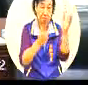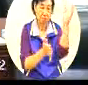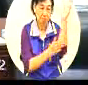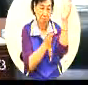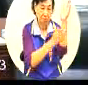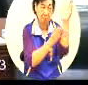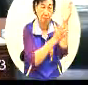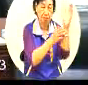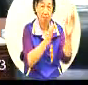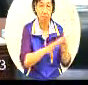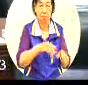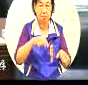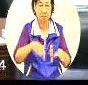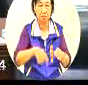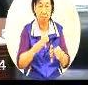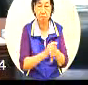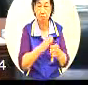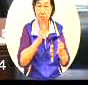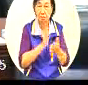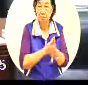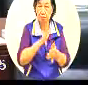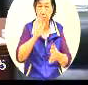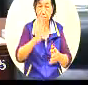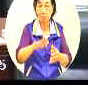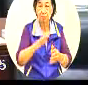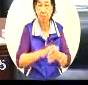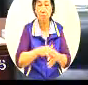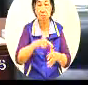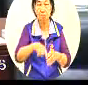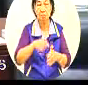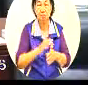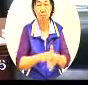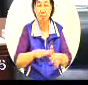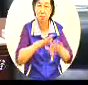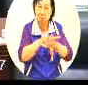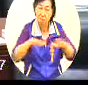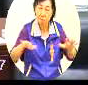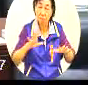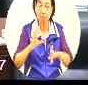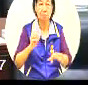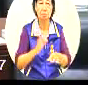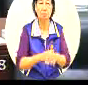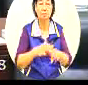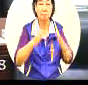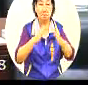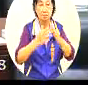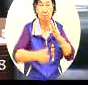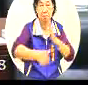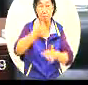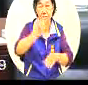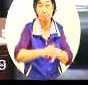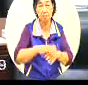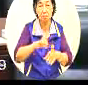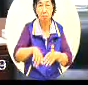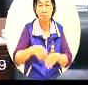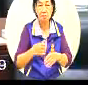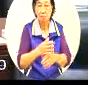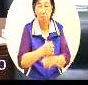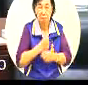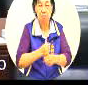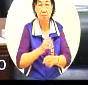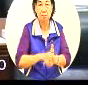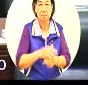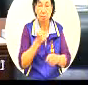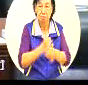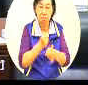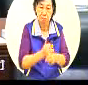隧道的安全性与否，本席建议市长应该要去掌握一下它的进度。那么